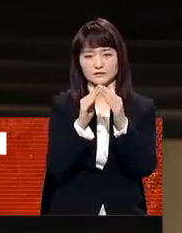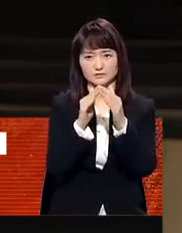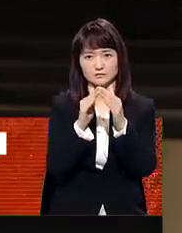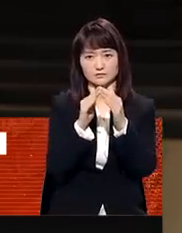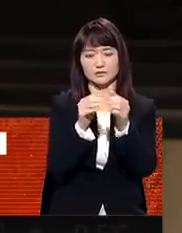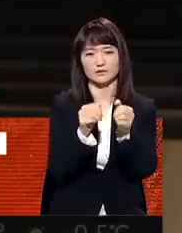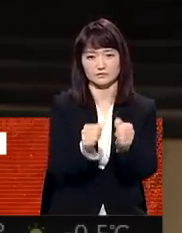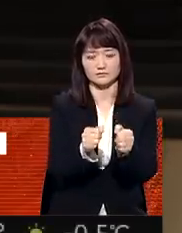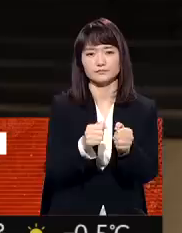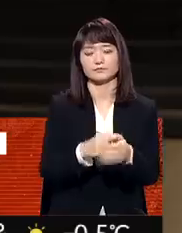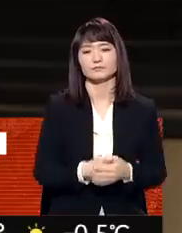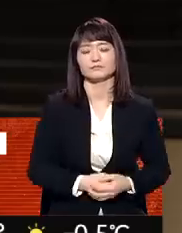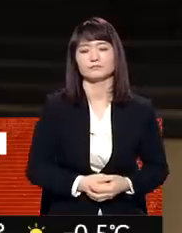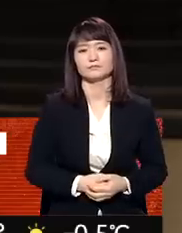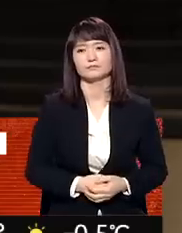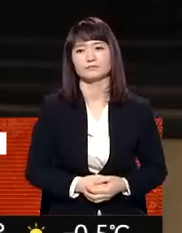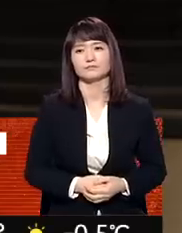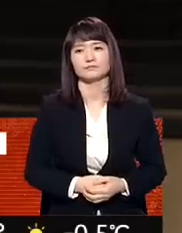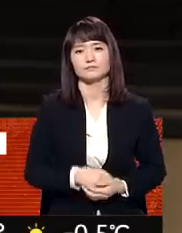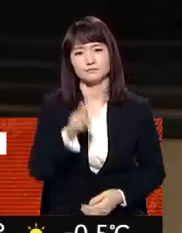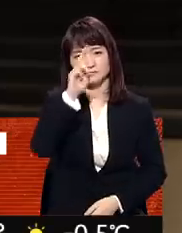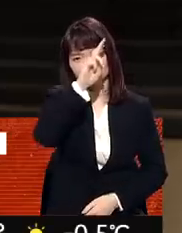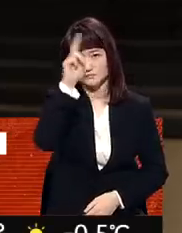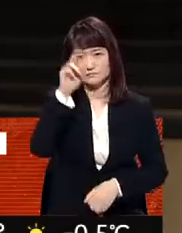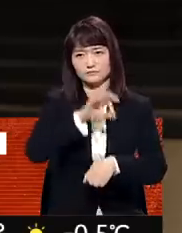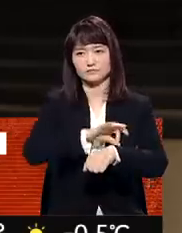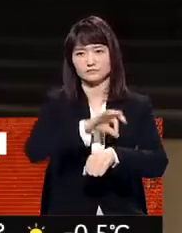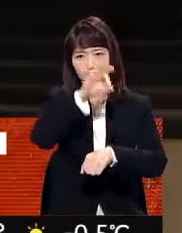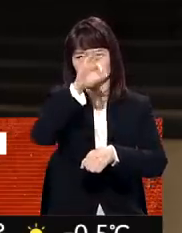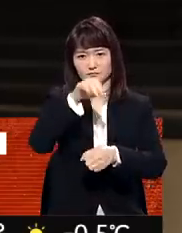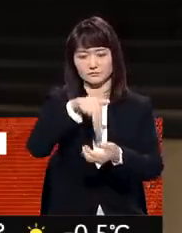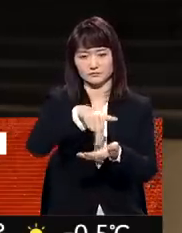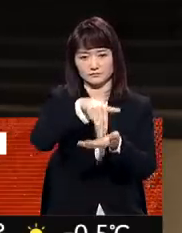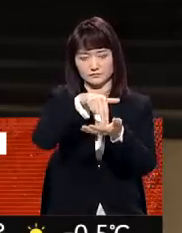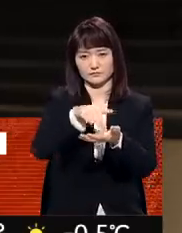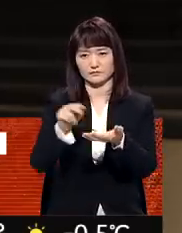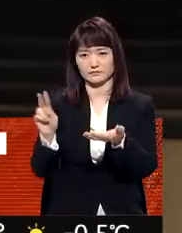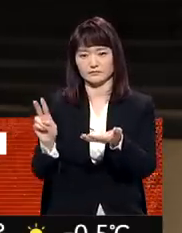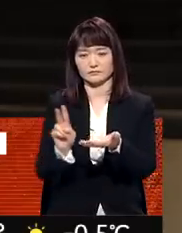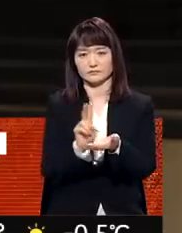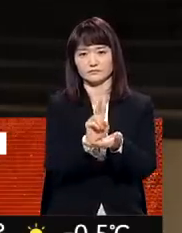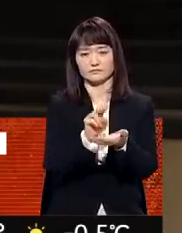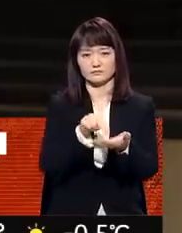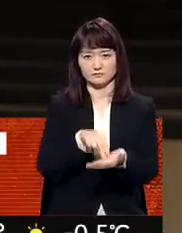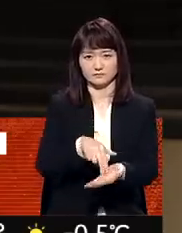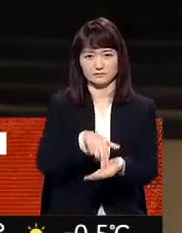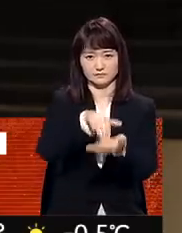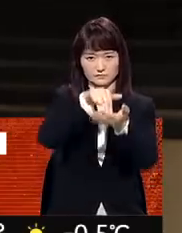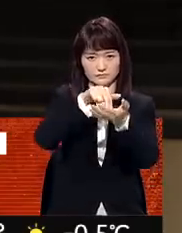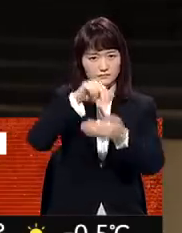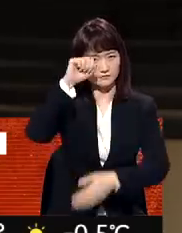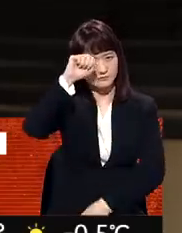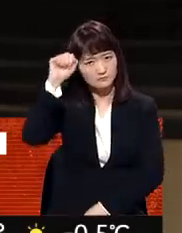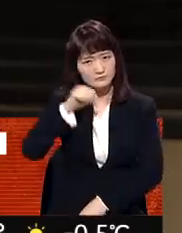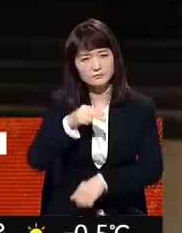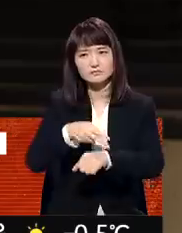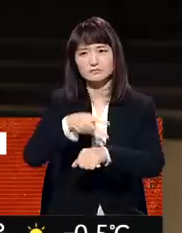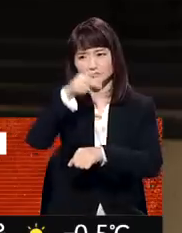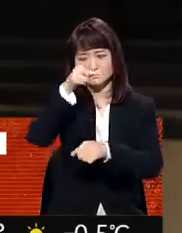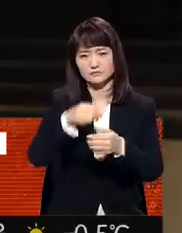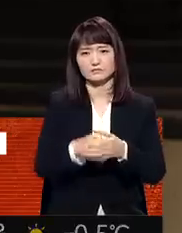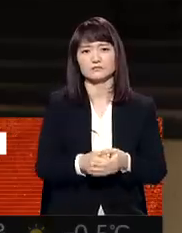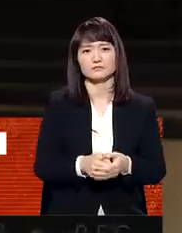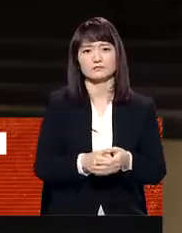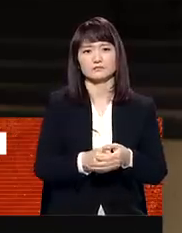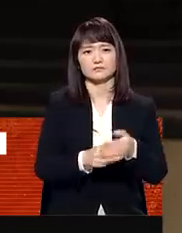그 이후에 오후 10시쯤에 엘리바이트를 타고 그로부터 4시간 가량 지난 새벽 2시 정도에이